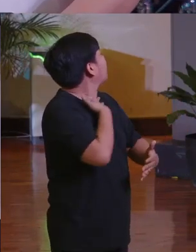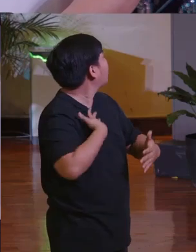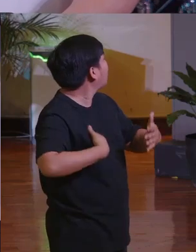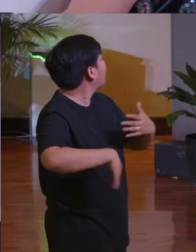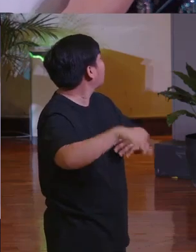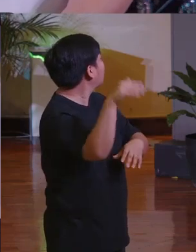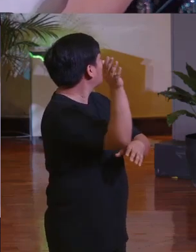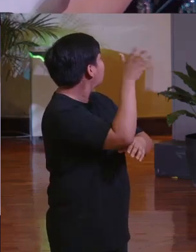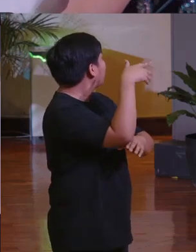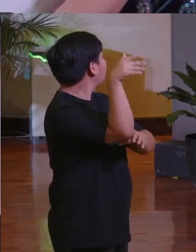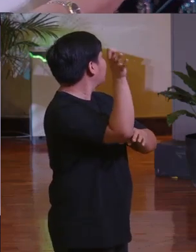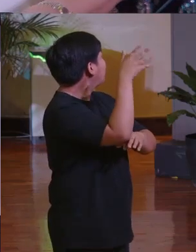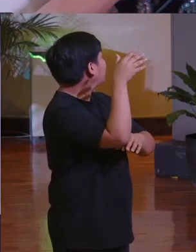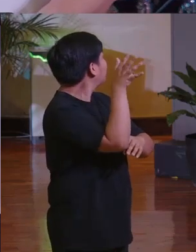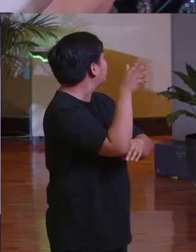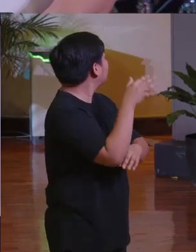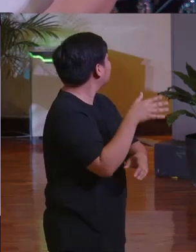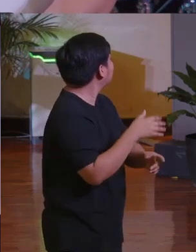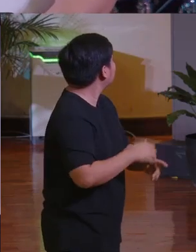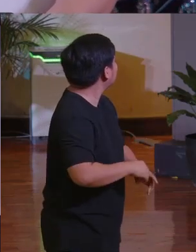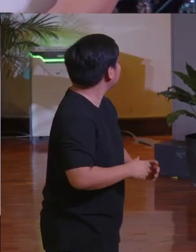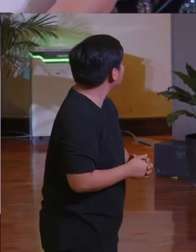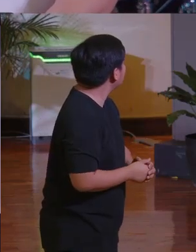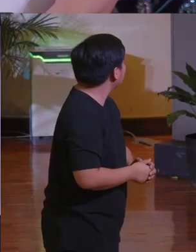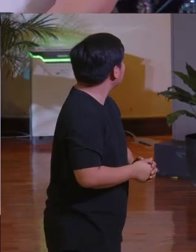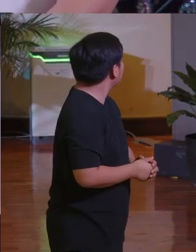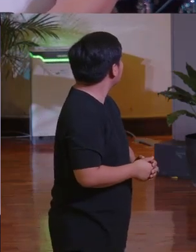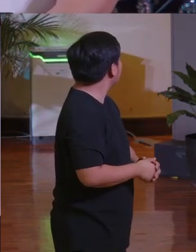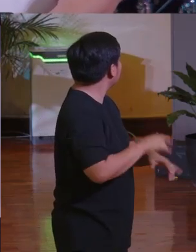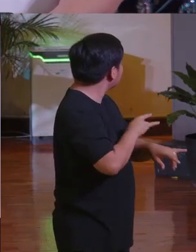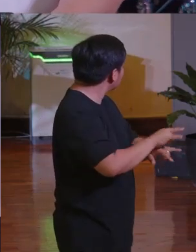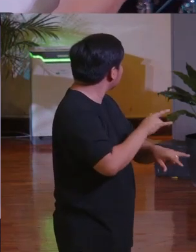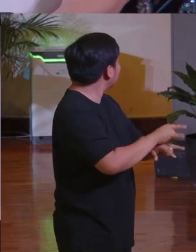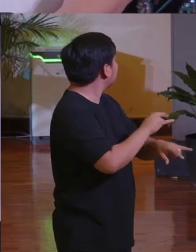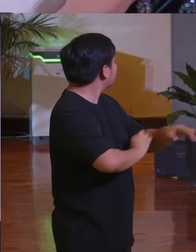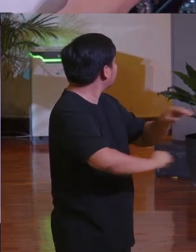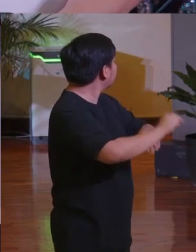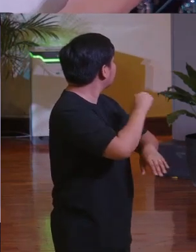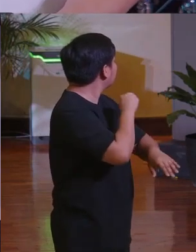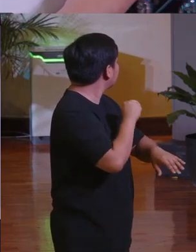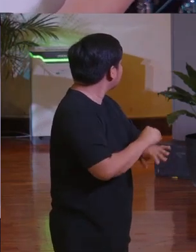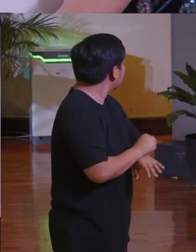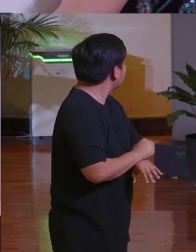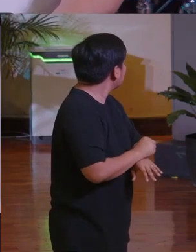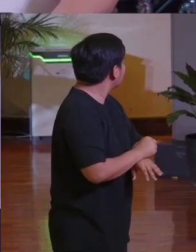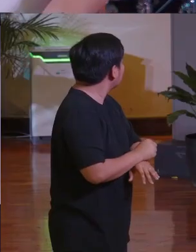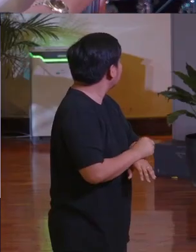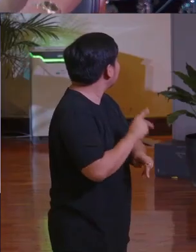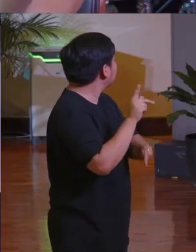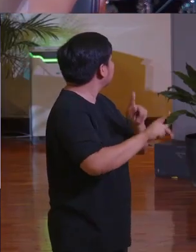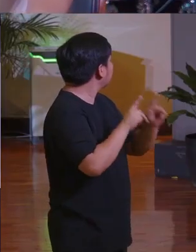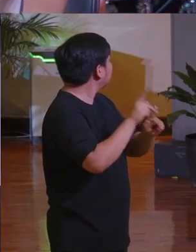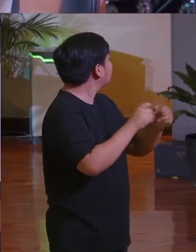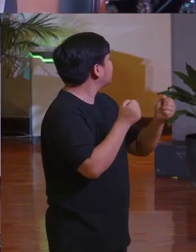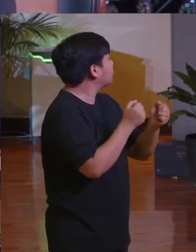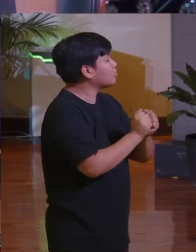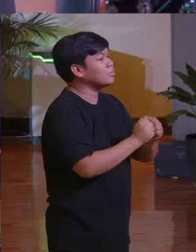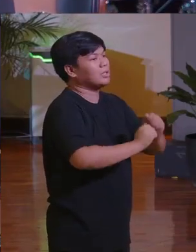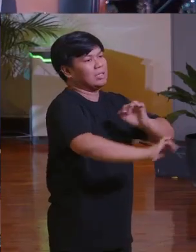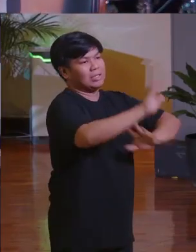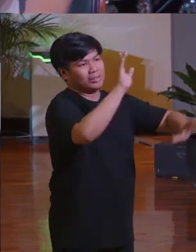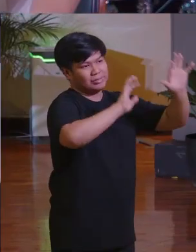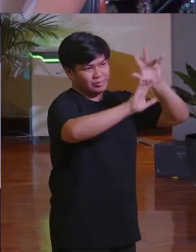the prostitute, graceful and of deadly charms, who betrays nations with her whorings, and peoples with her